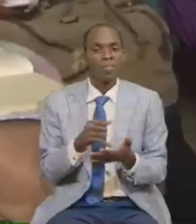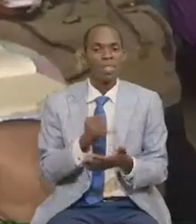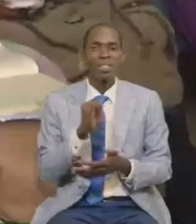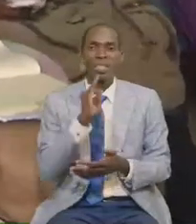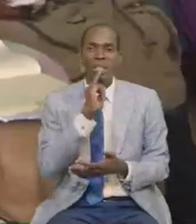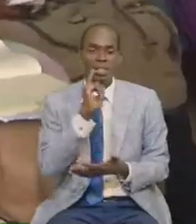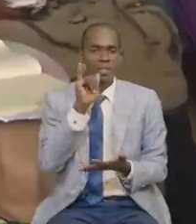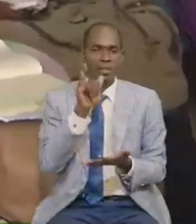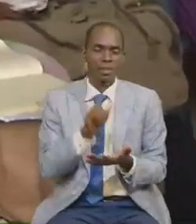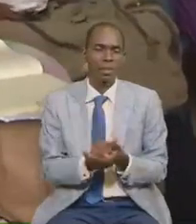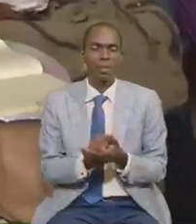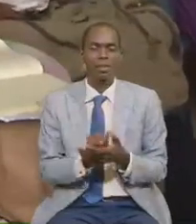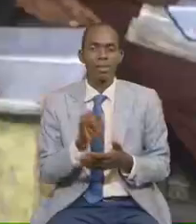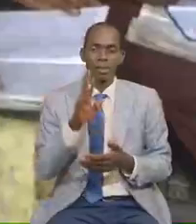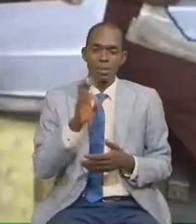C'est cette régénération,